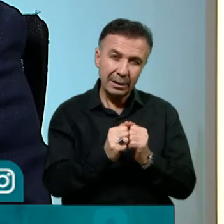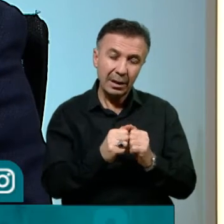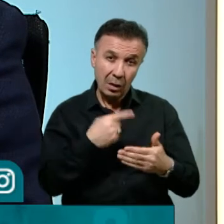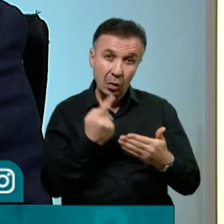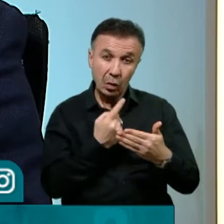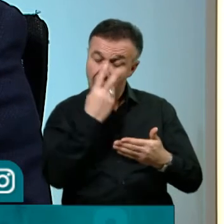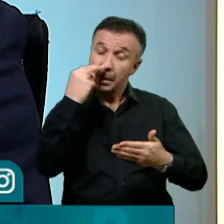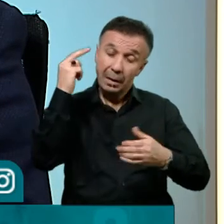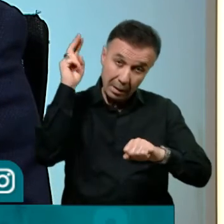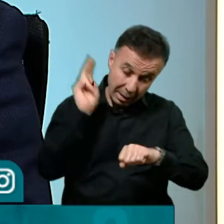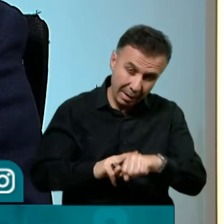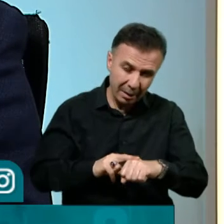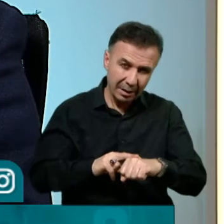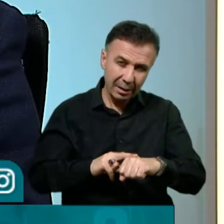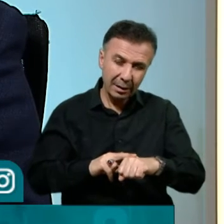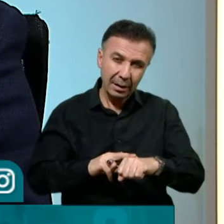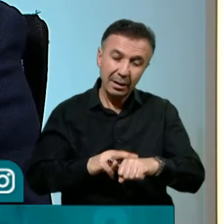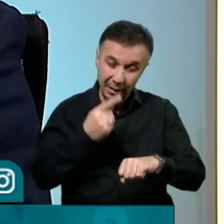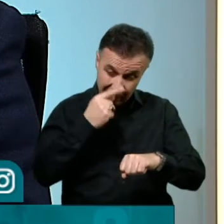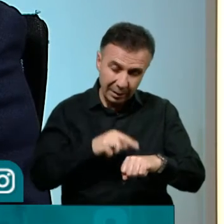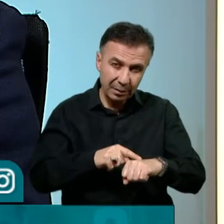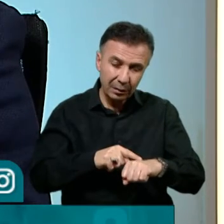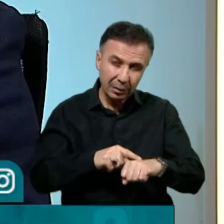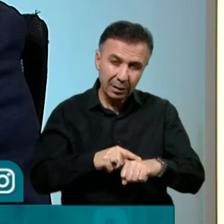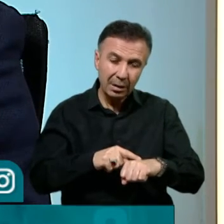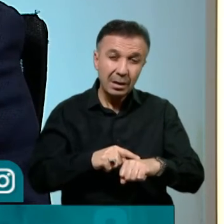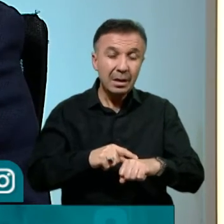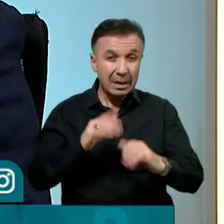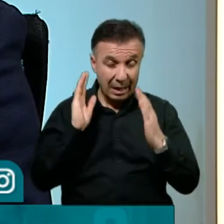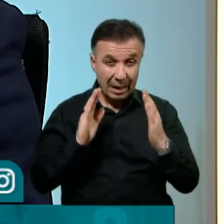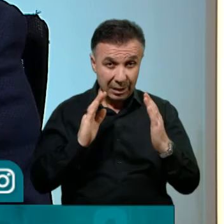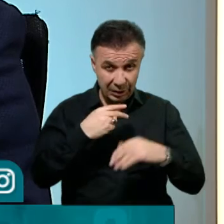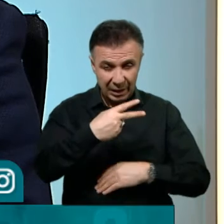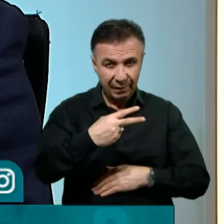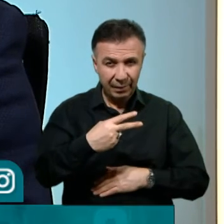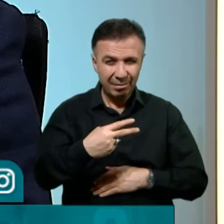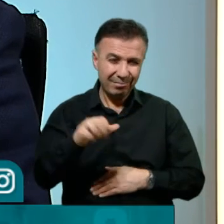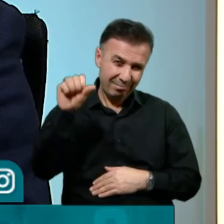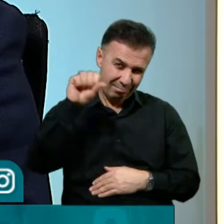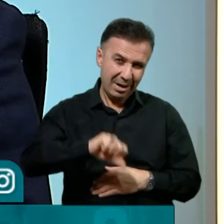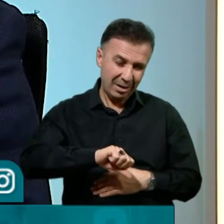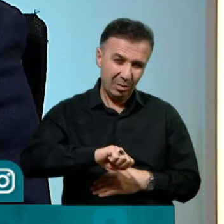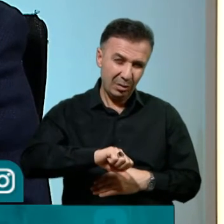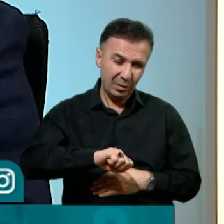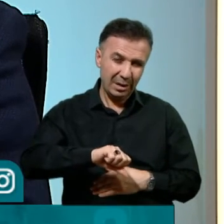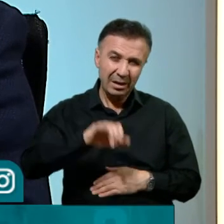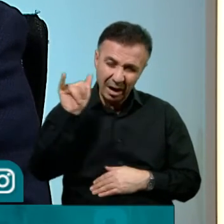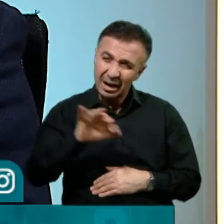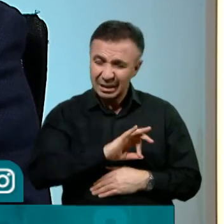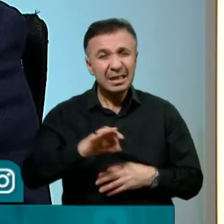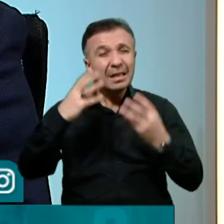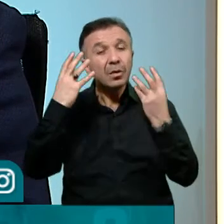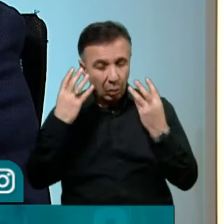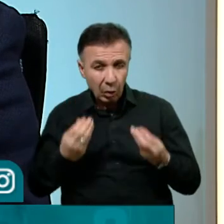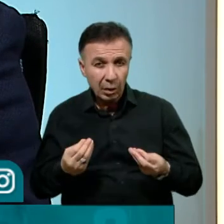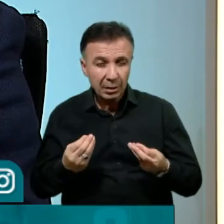zikrederek inandırıyorsunuz ya, bu inandırma üzerine karşı tarafı mağdur ediyorsanız, yani diyeyim ki hak ihlallerine sebebiyet veriyorsanız,